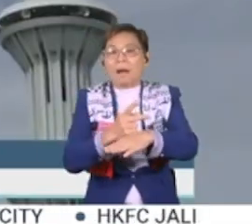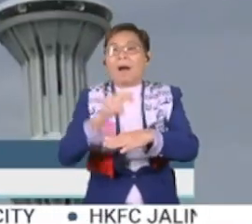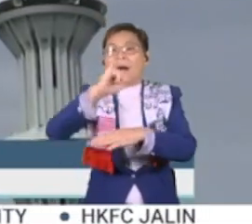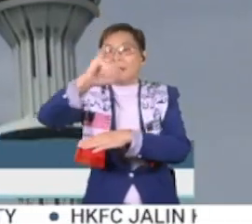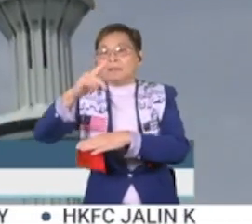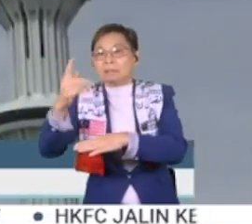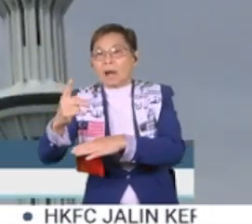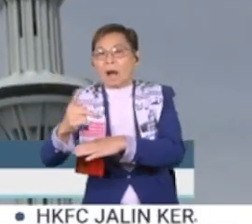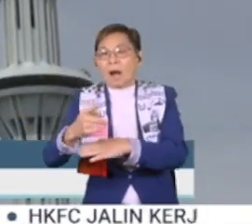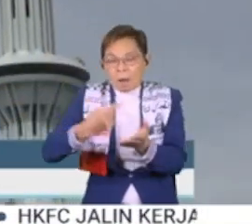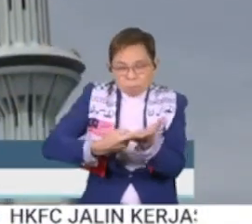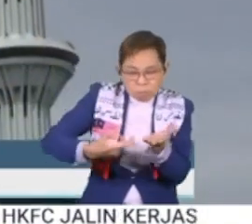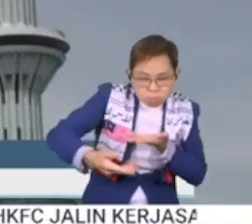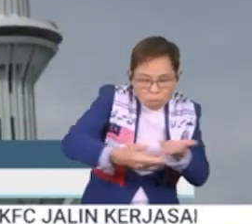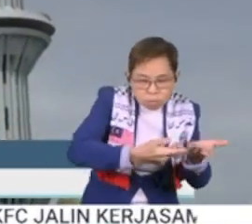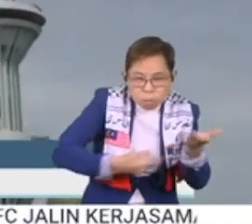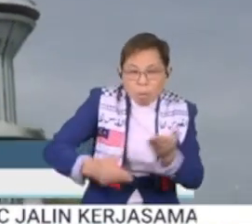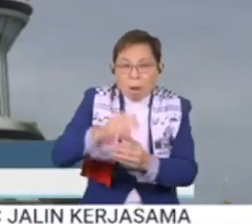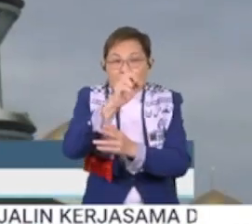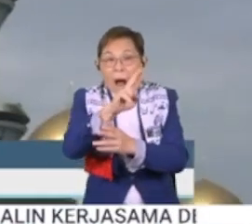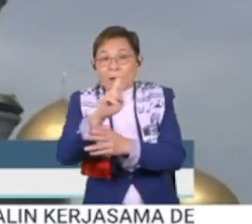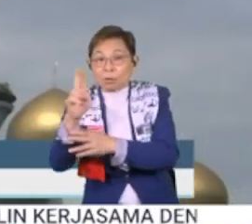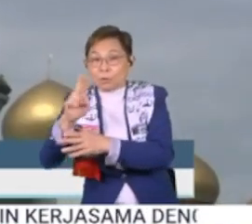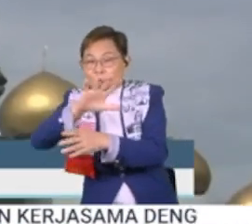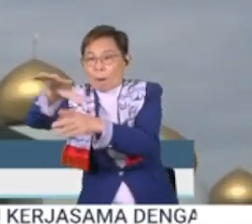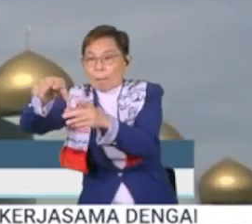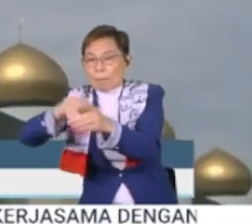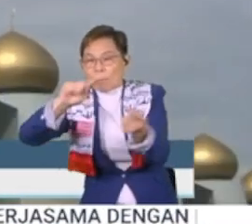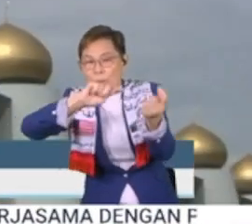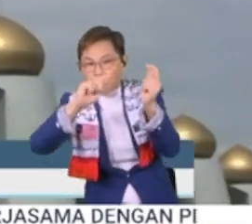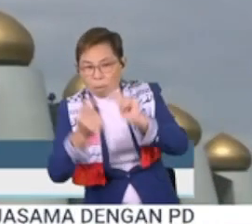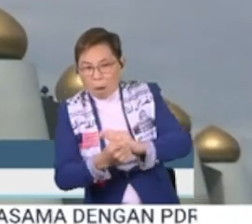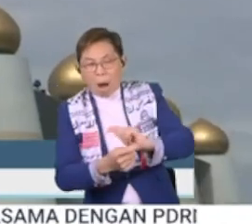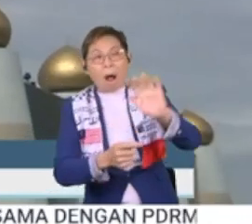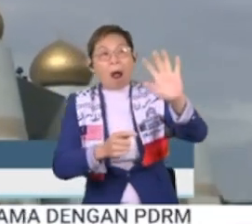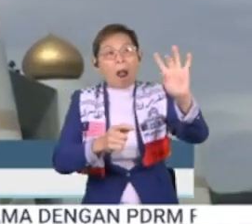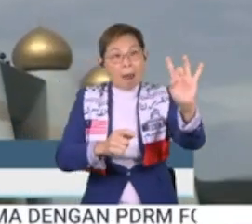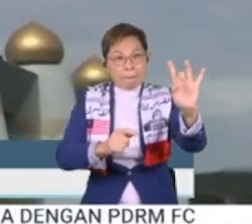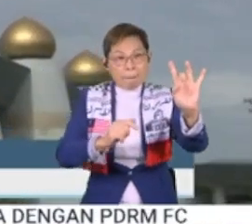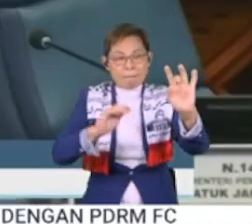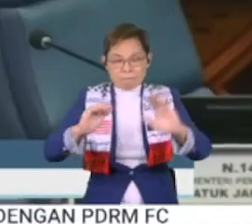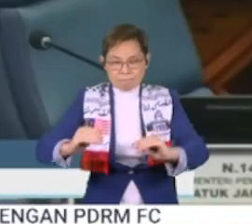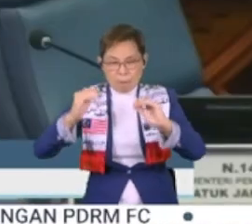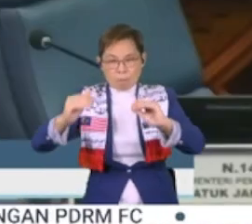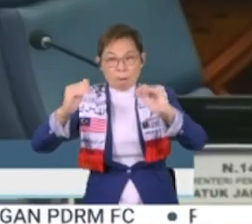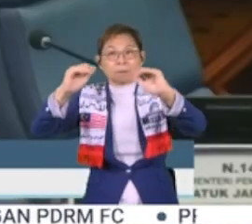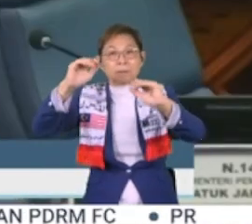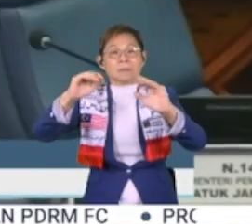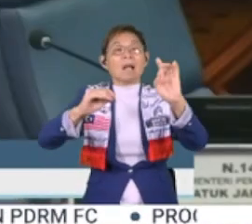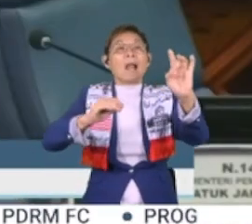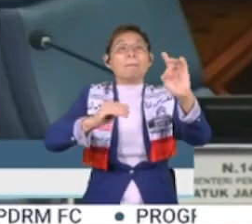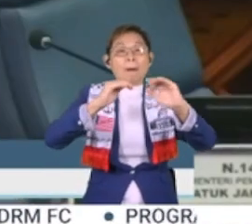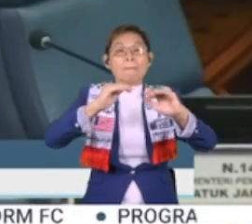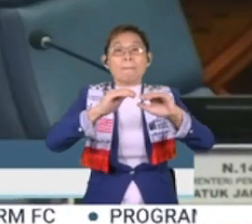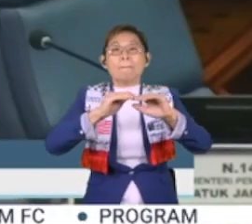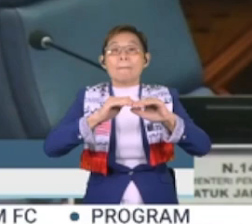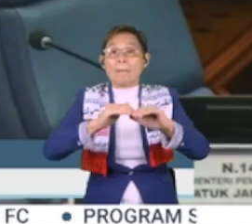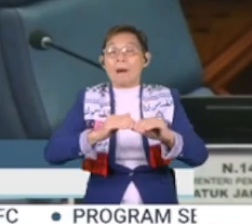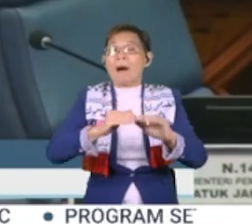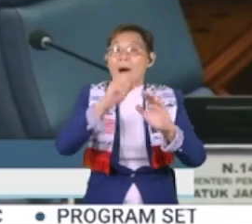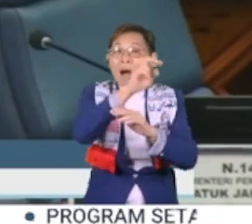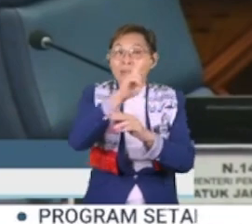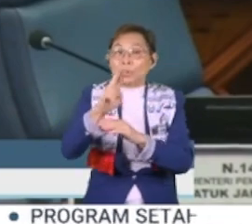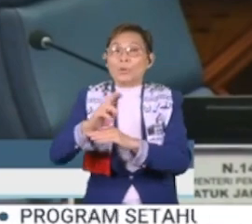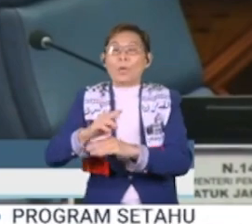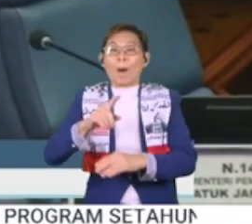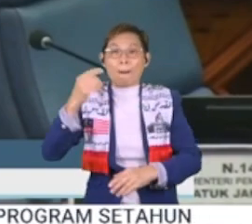jawatankuasa muzakarah RUU ini melibatkan pindaan kepada lapan fasal sahaja bagi RUU mahkamah Syariah